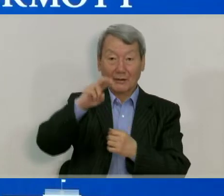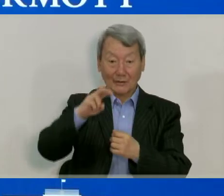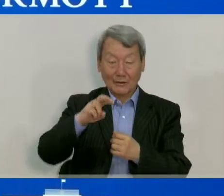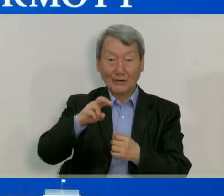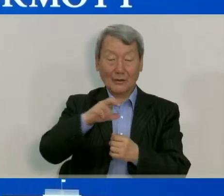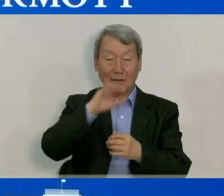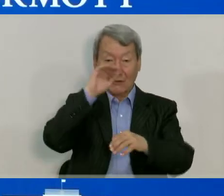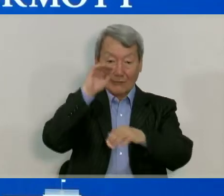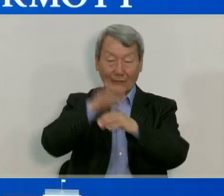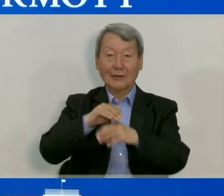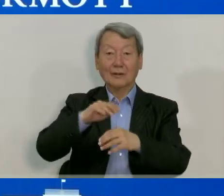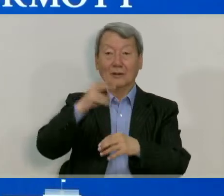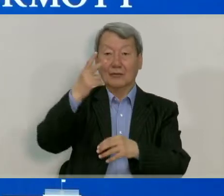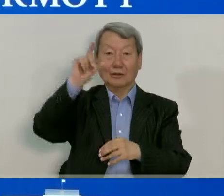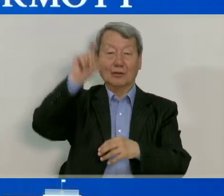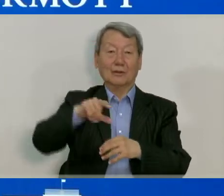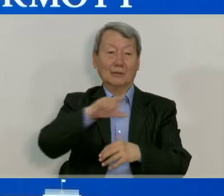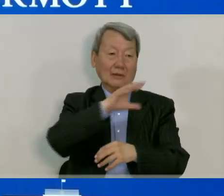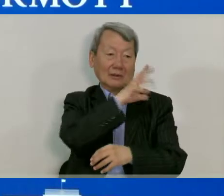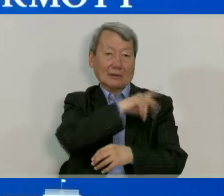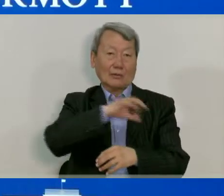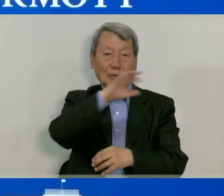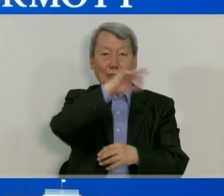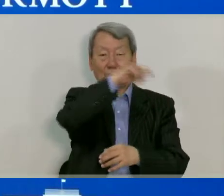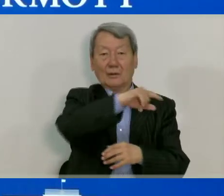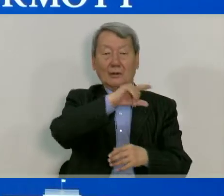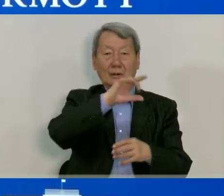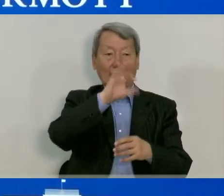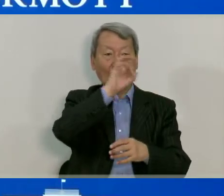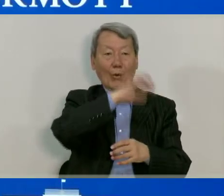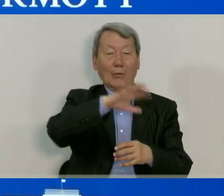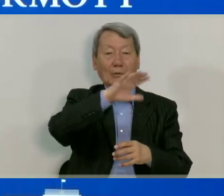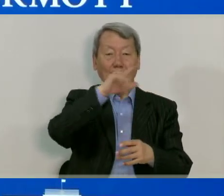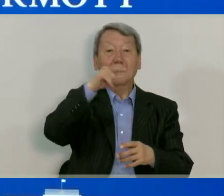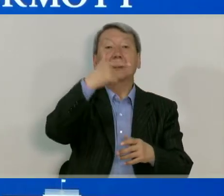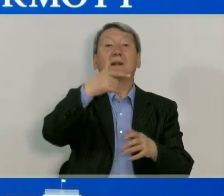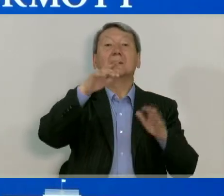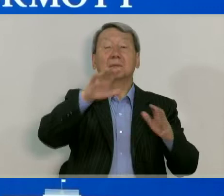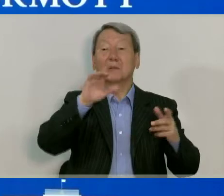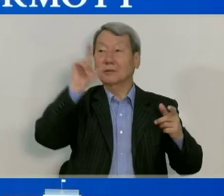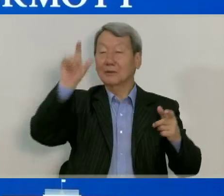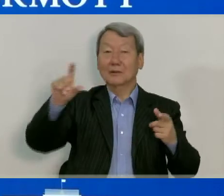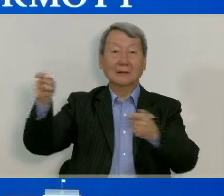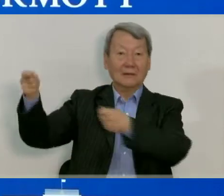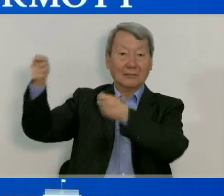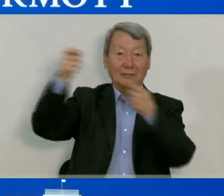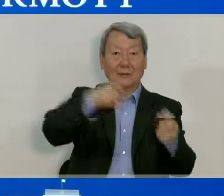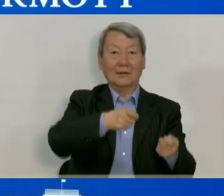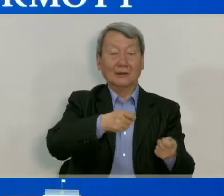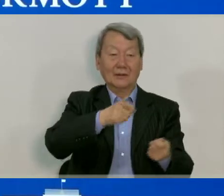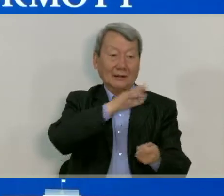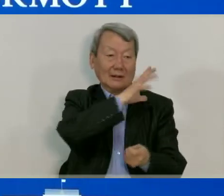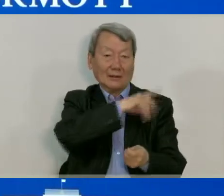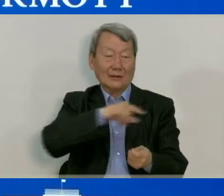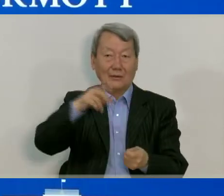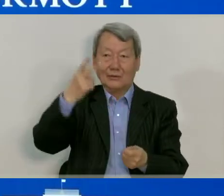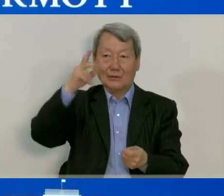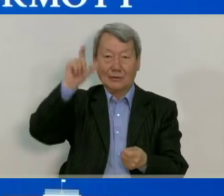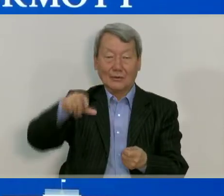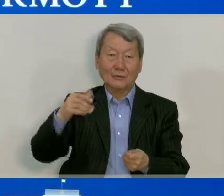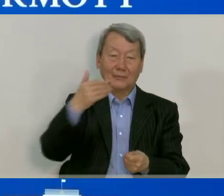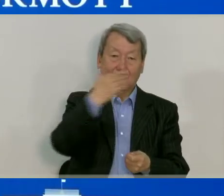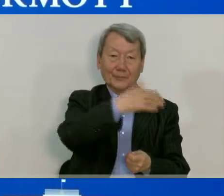текущего года было зарегистрировано 2 случая. В области произошел завоз 2